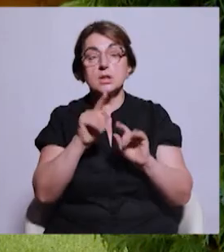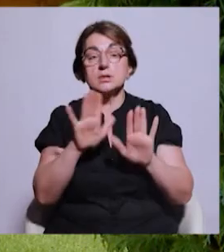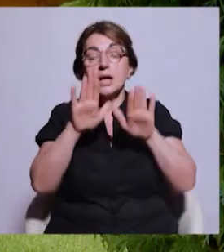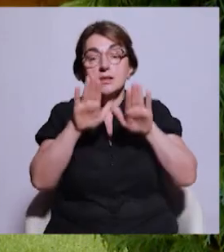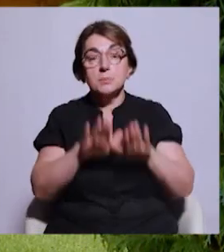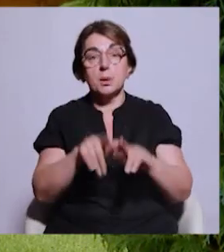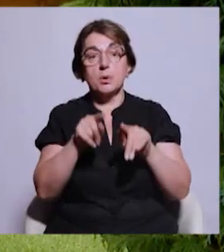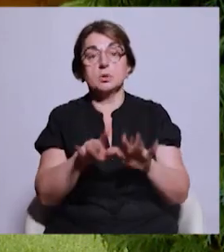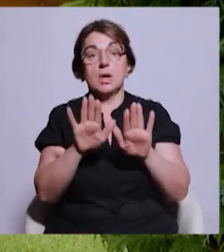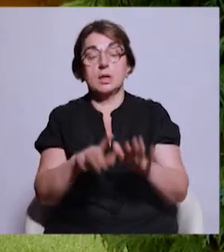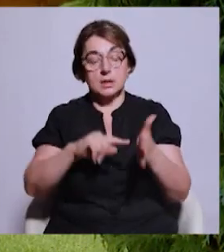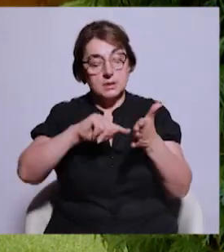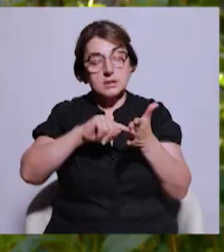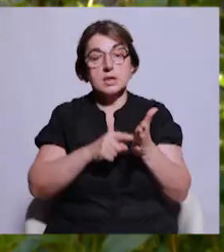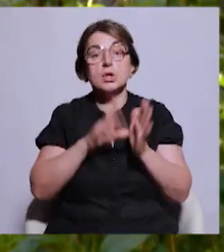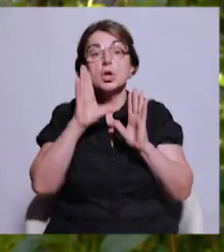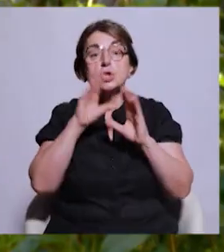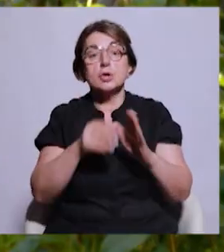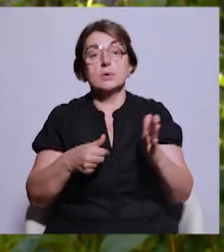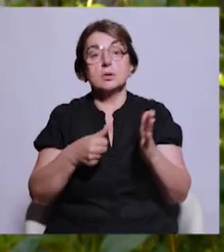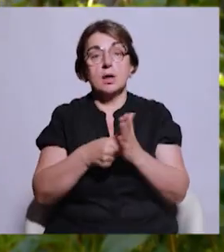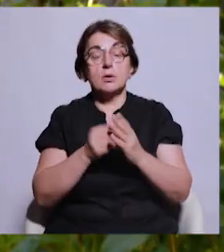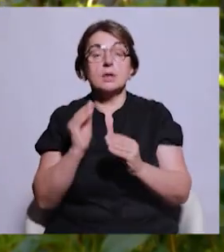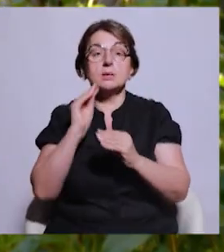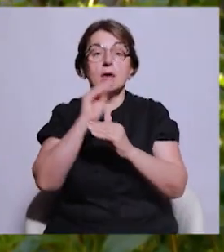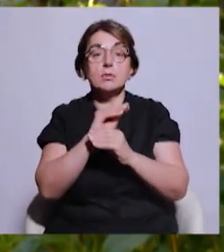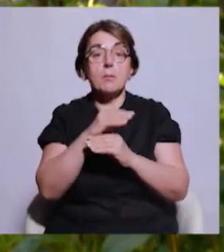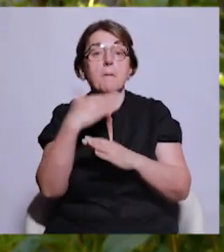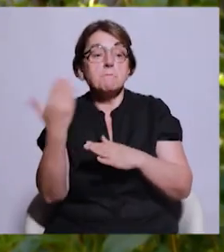ავხსწეროთ სად მდებარეობს ესა თუ ის წერტილი, შეგვიძლია